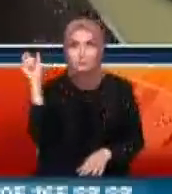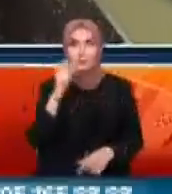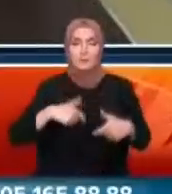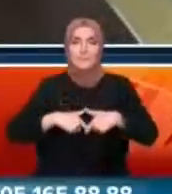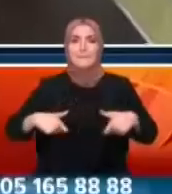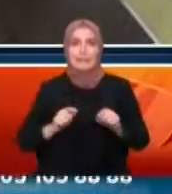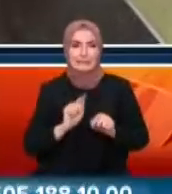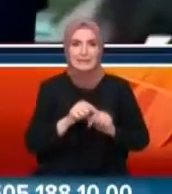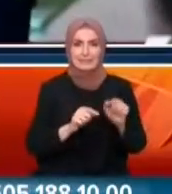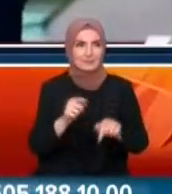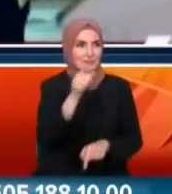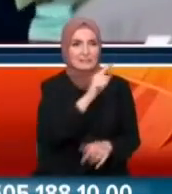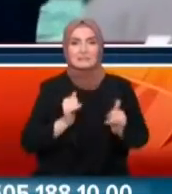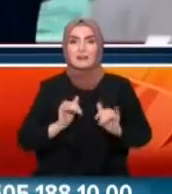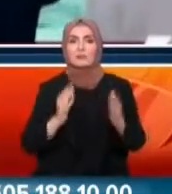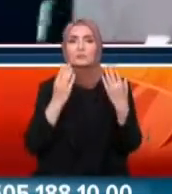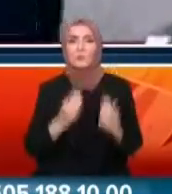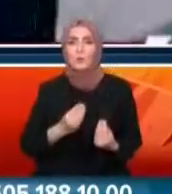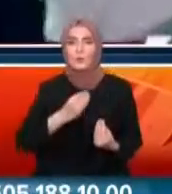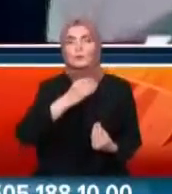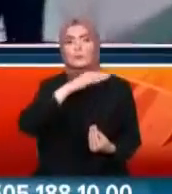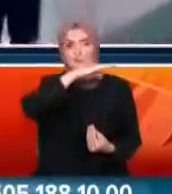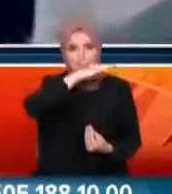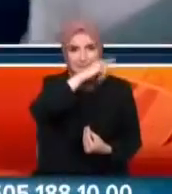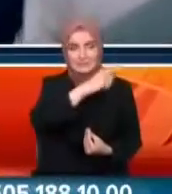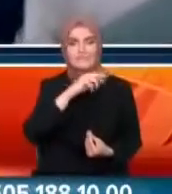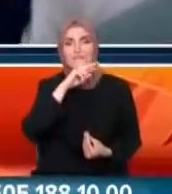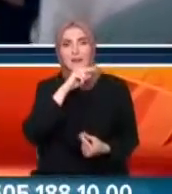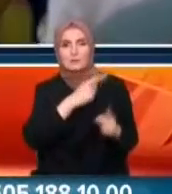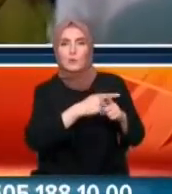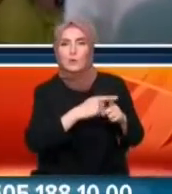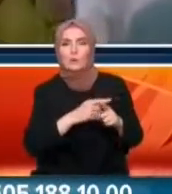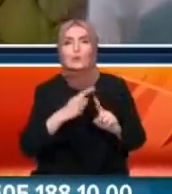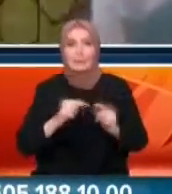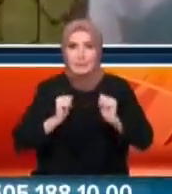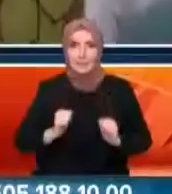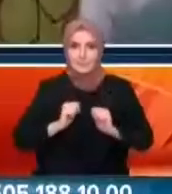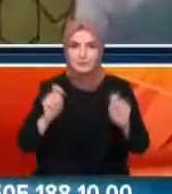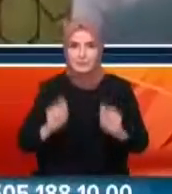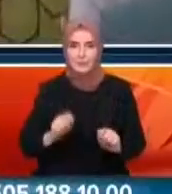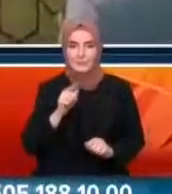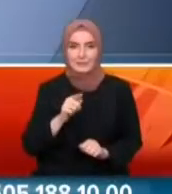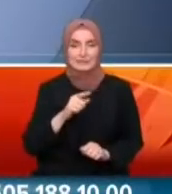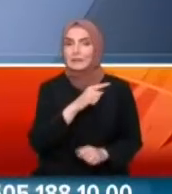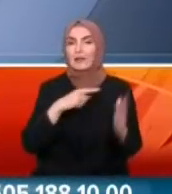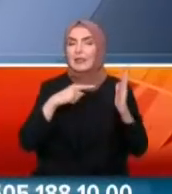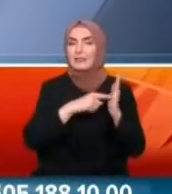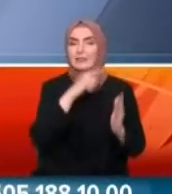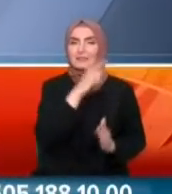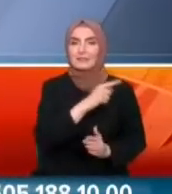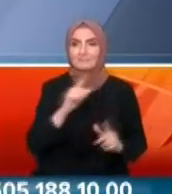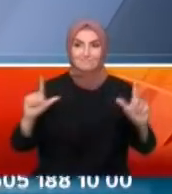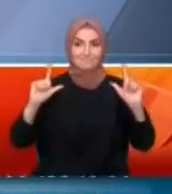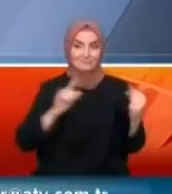Fransa ortak tatbikat düzenledi. Amaçları gövde gösterisi yapmak, dosta güven, düşmana korku salmaktı. Ancak